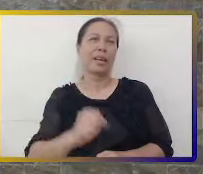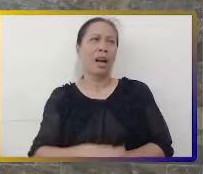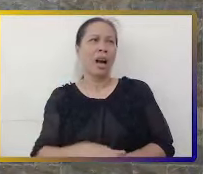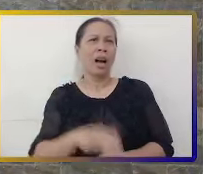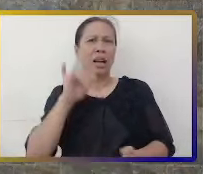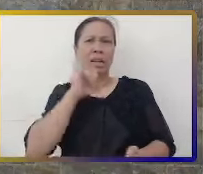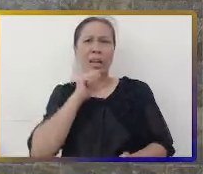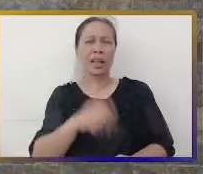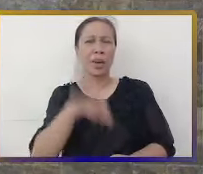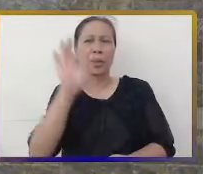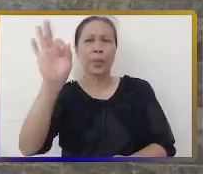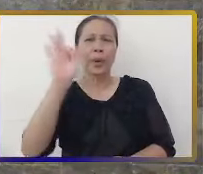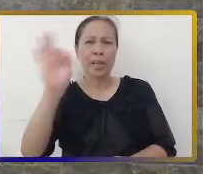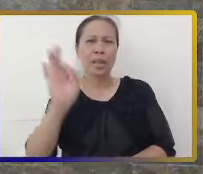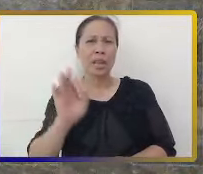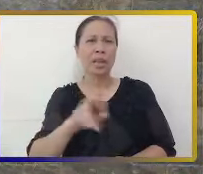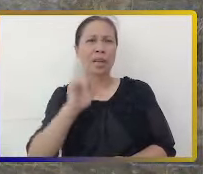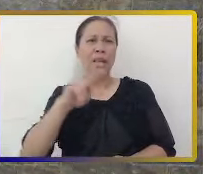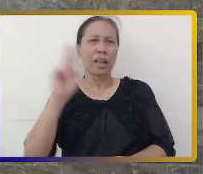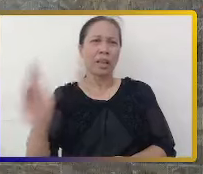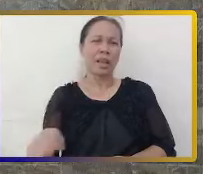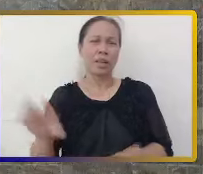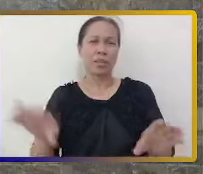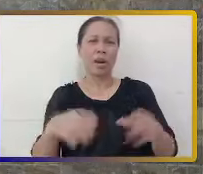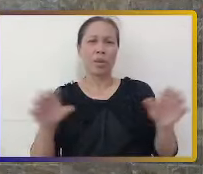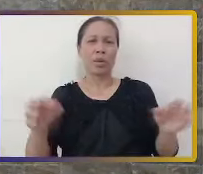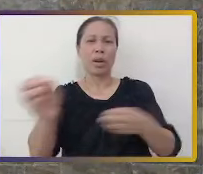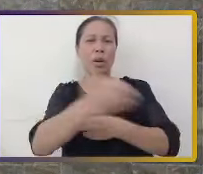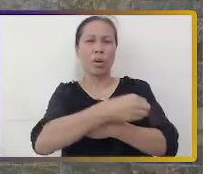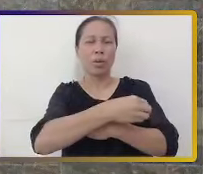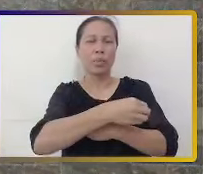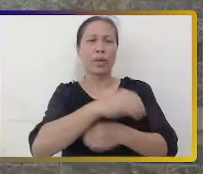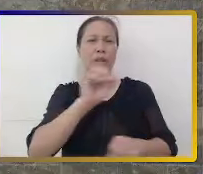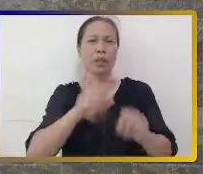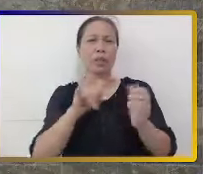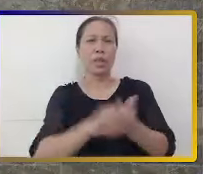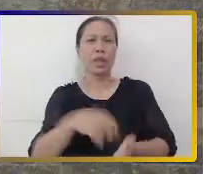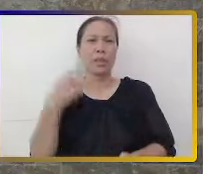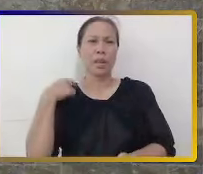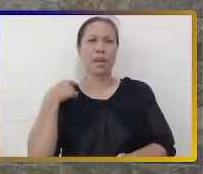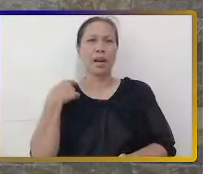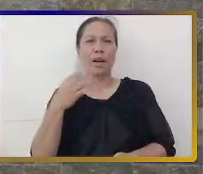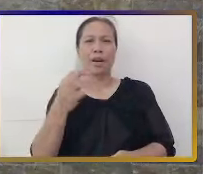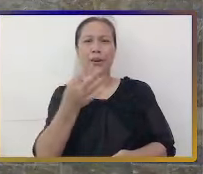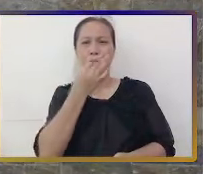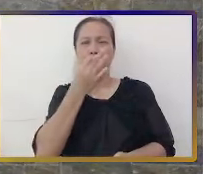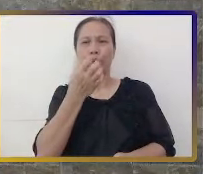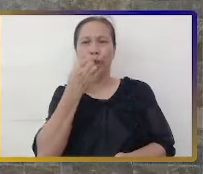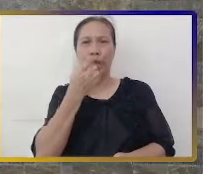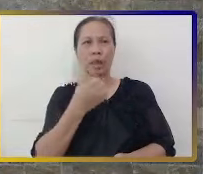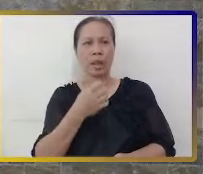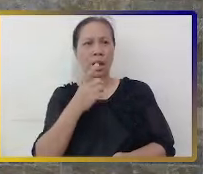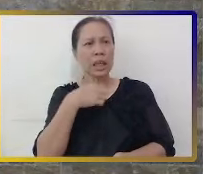kinakailangang mag trabaho kinakailangang mag-oopisina para may makain siya ay Paano ngayon yung pagp